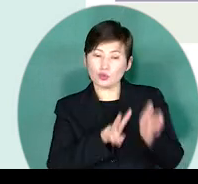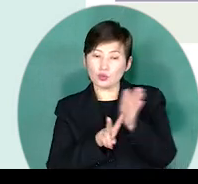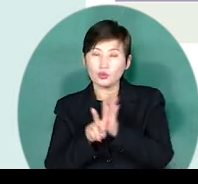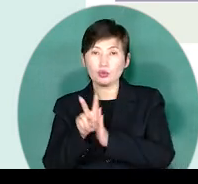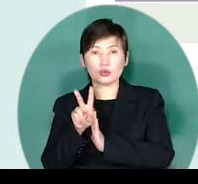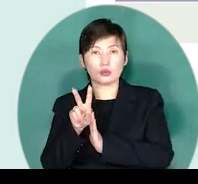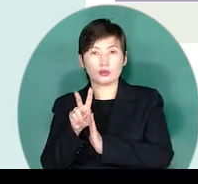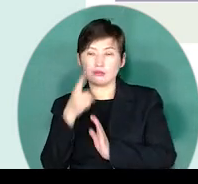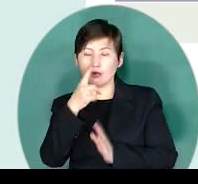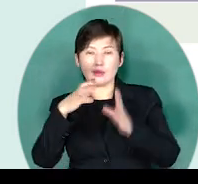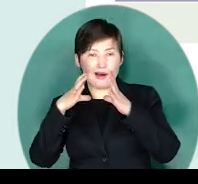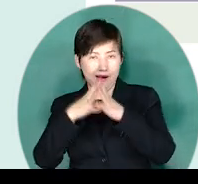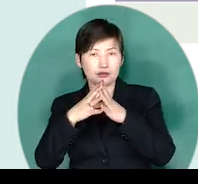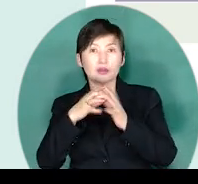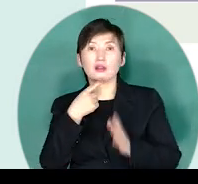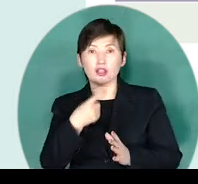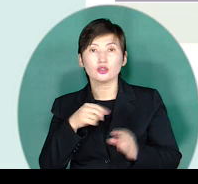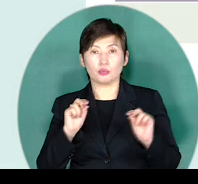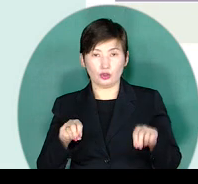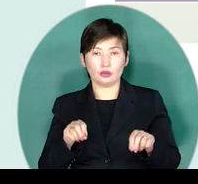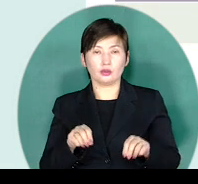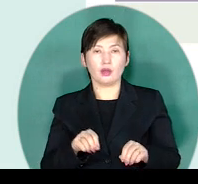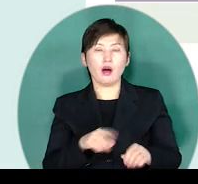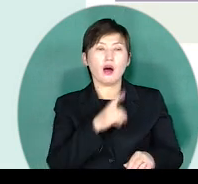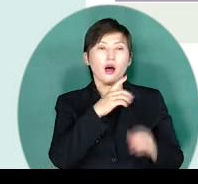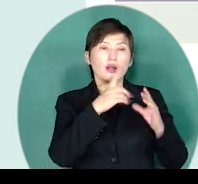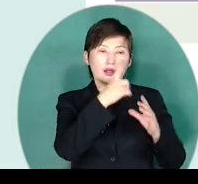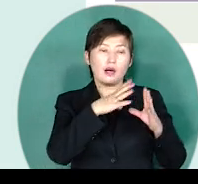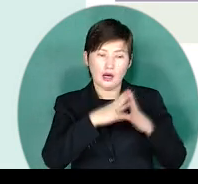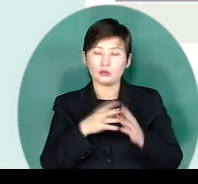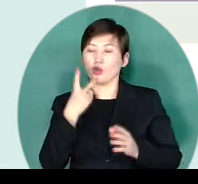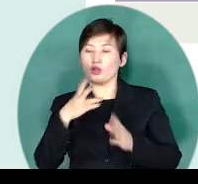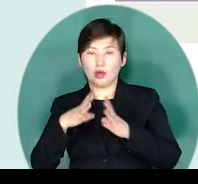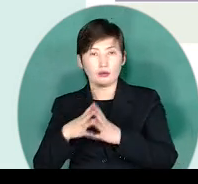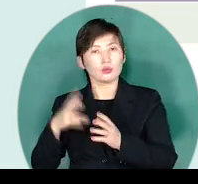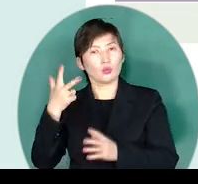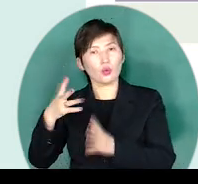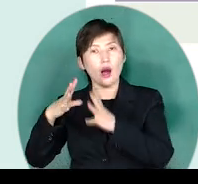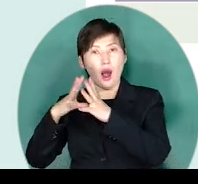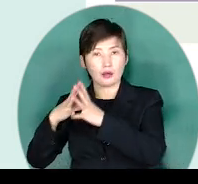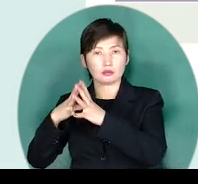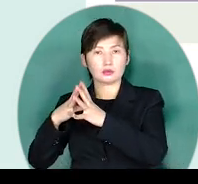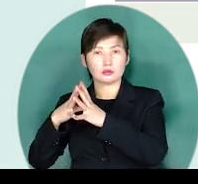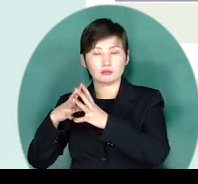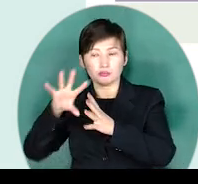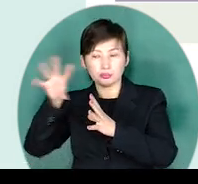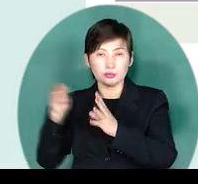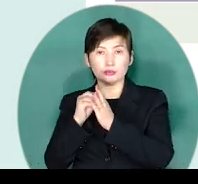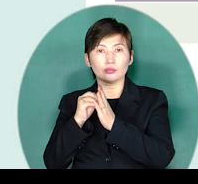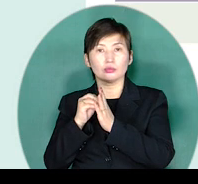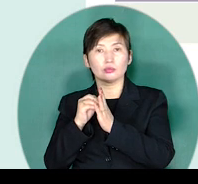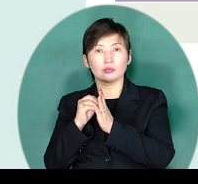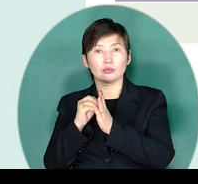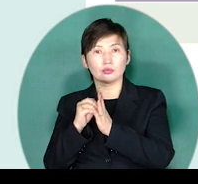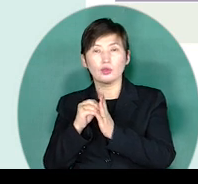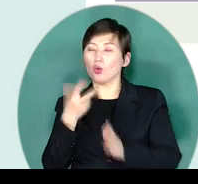бүрдснийг 1 10-т гэж тооцдог байх нь шүү дээ. Тэгвэл 1 10-т, 2 10-т, 3 10-т. 3 10-тыг юу гэж нэрлэдэг